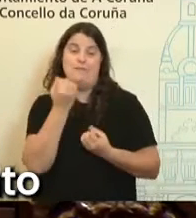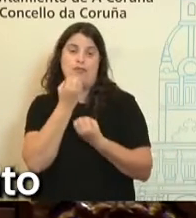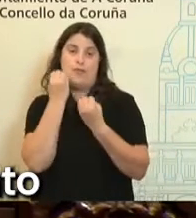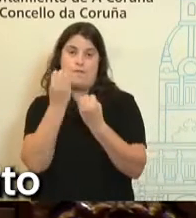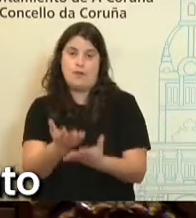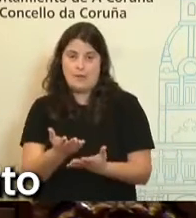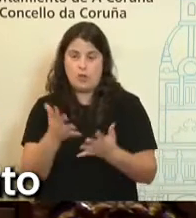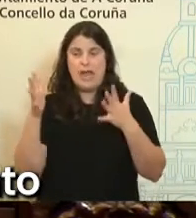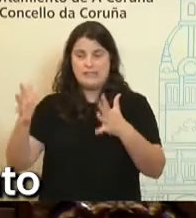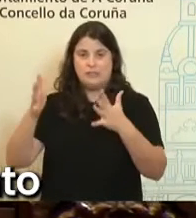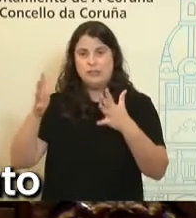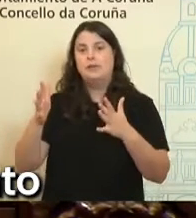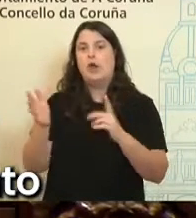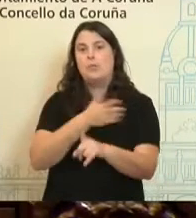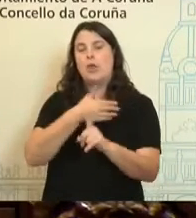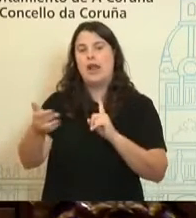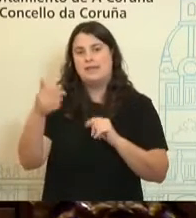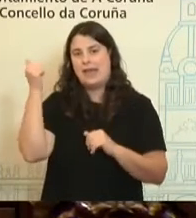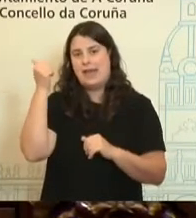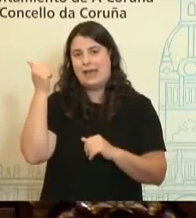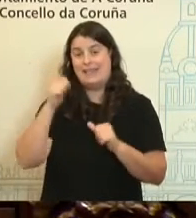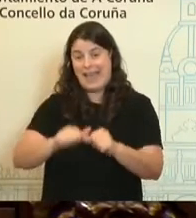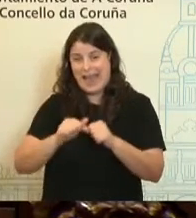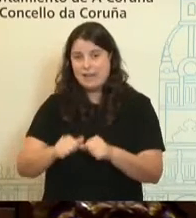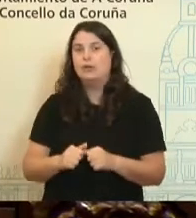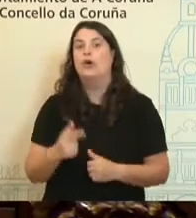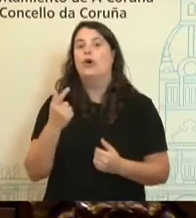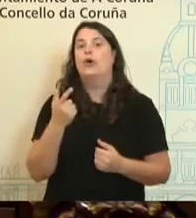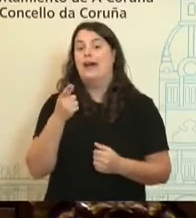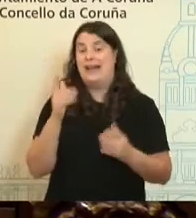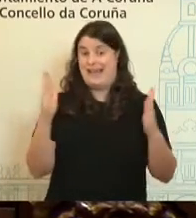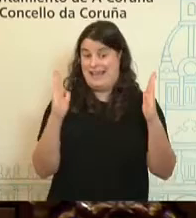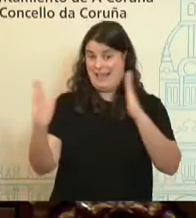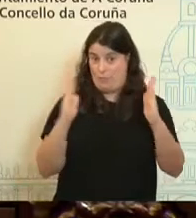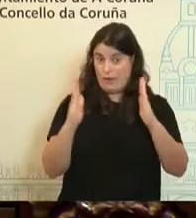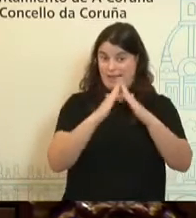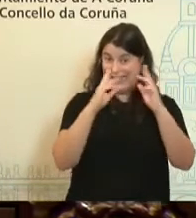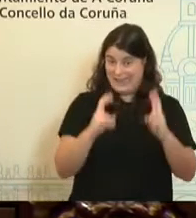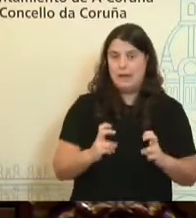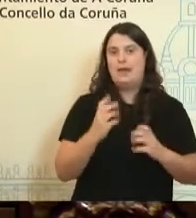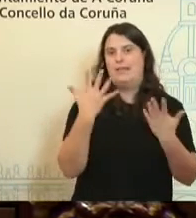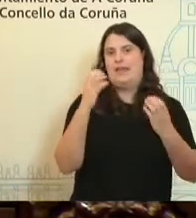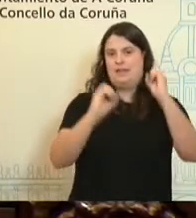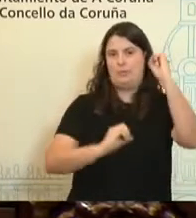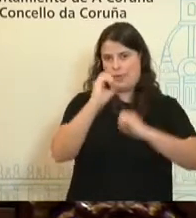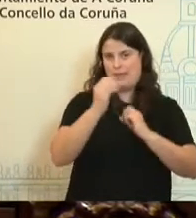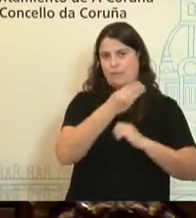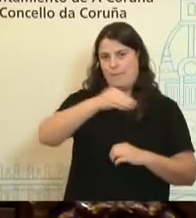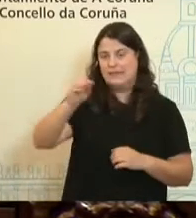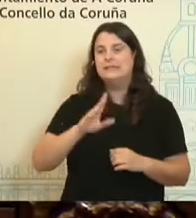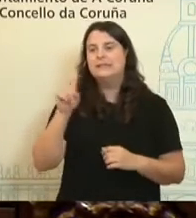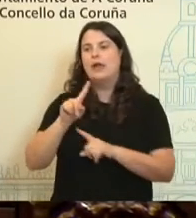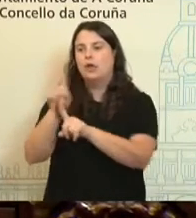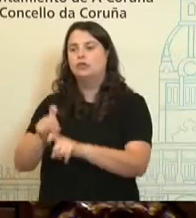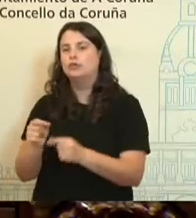información e de asesoramento en violencia de xénero, aumentaron un 10,5%. E as consultas